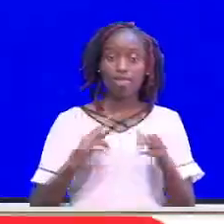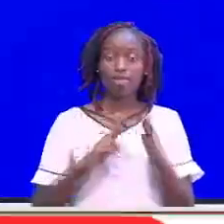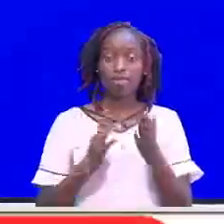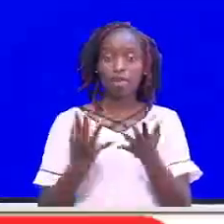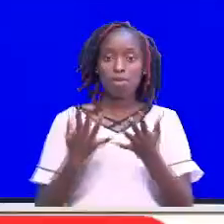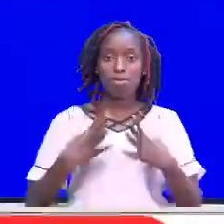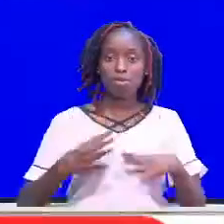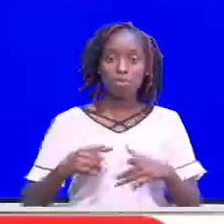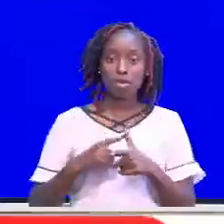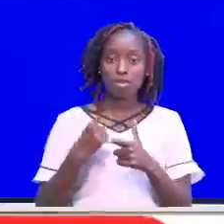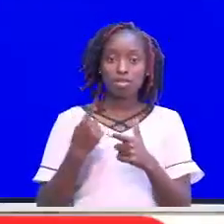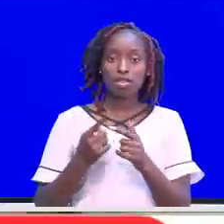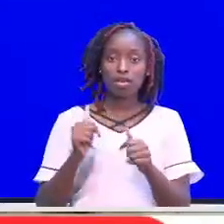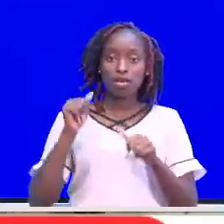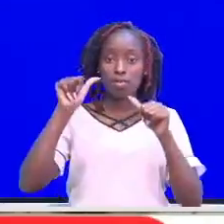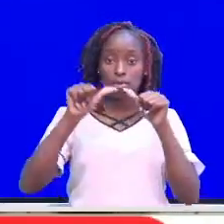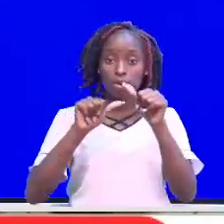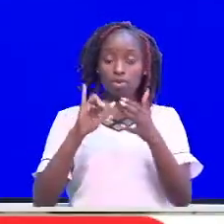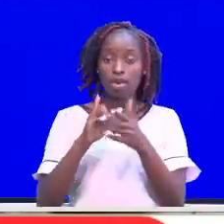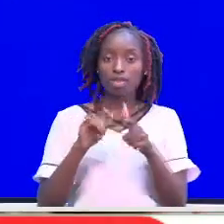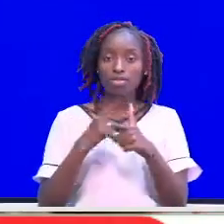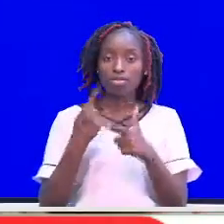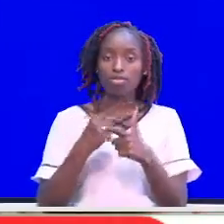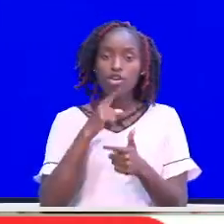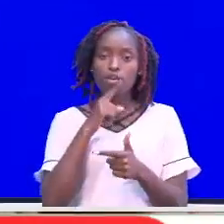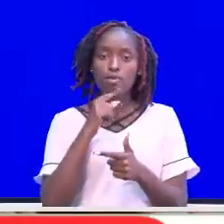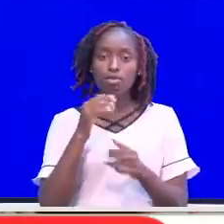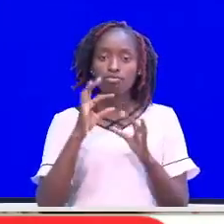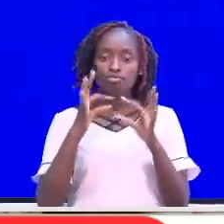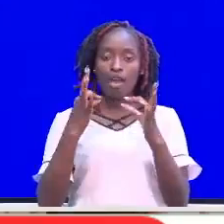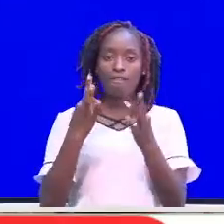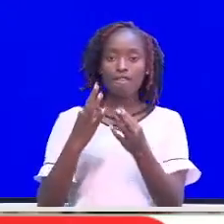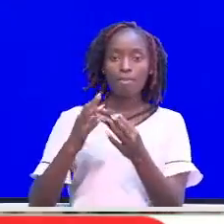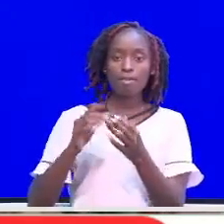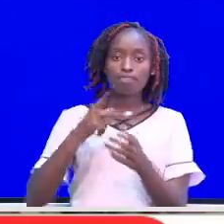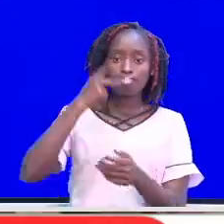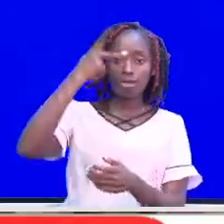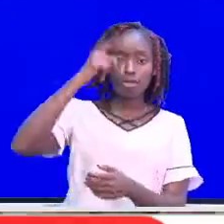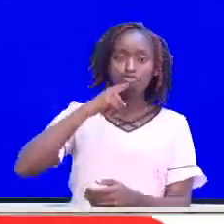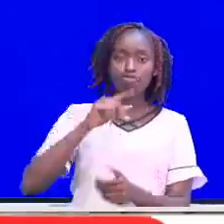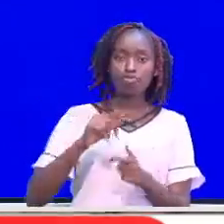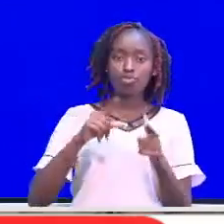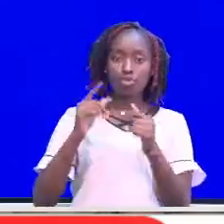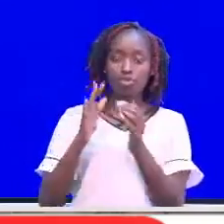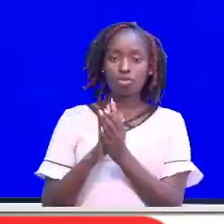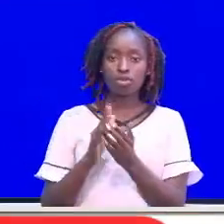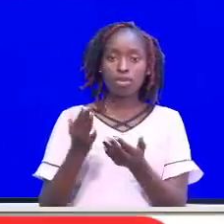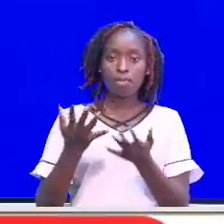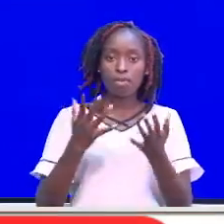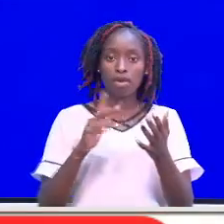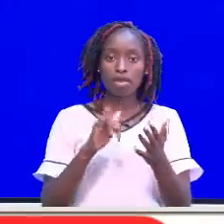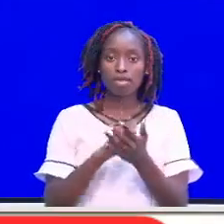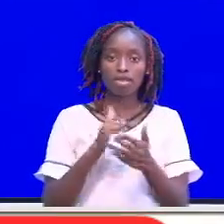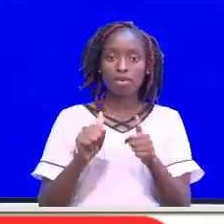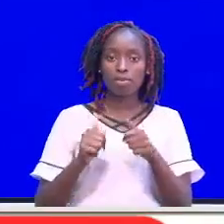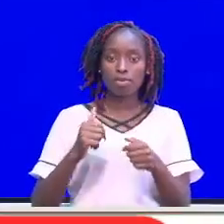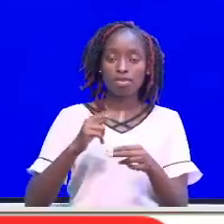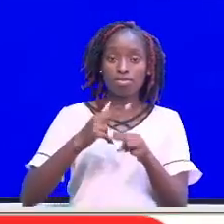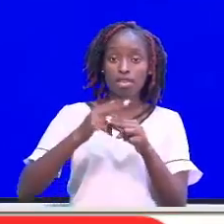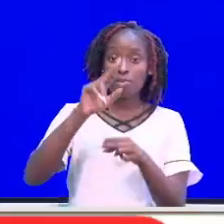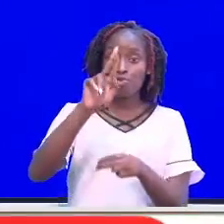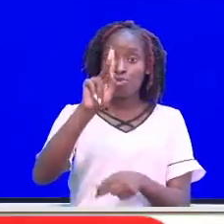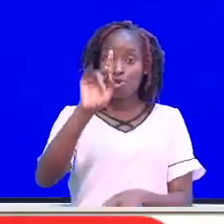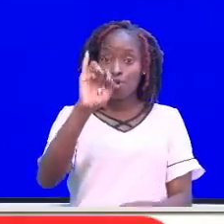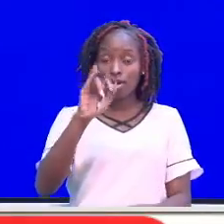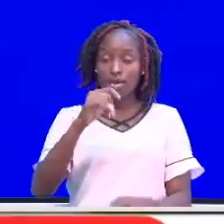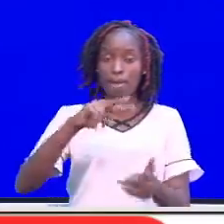hilo, kisha wazazi wa kijana wanapeleka aina ya pombe ya kiasili inayojulikana kama oki, kumaanisha asali, kwa wazazi wa msichana,